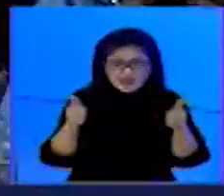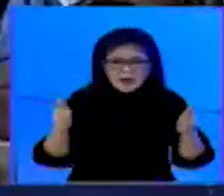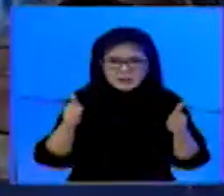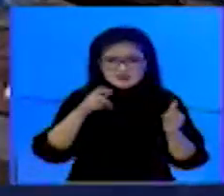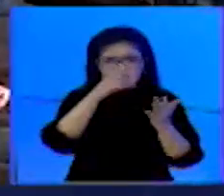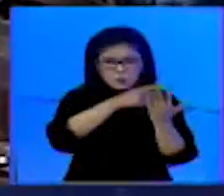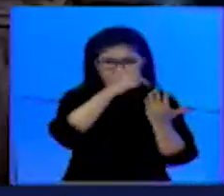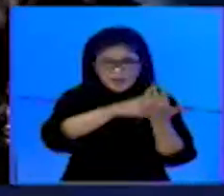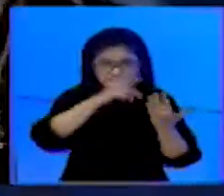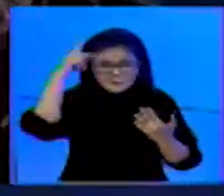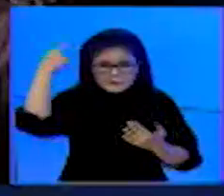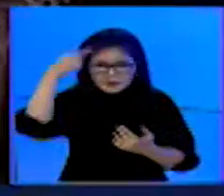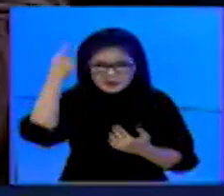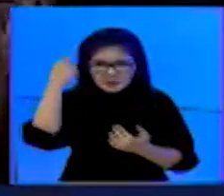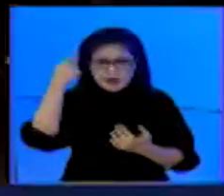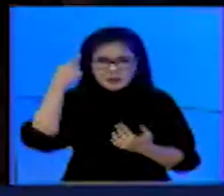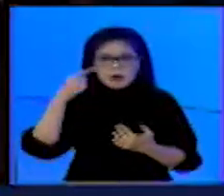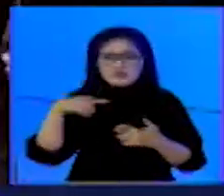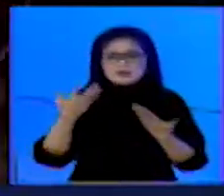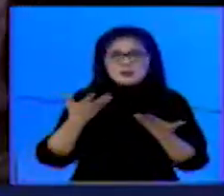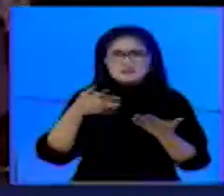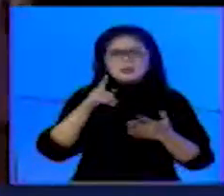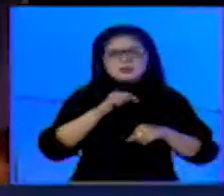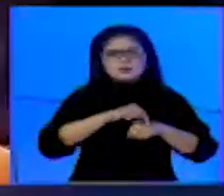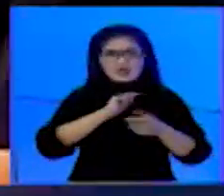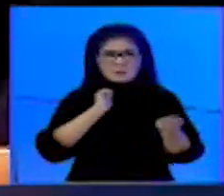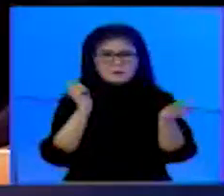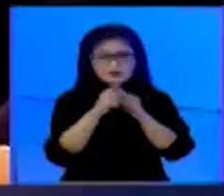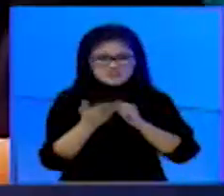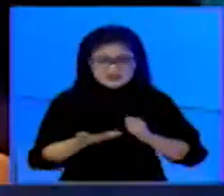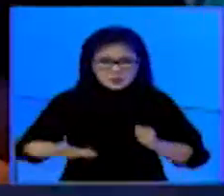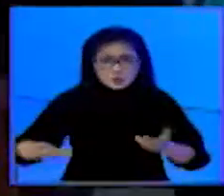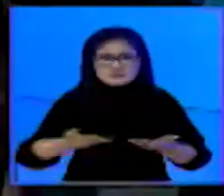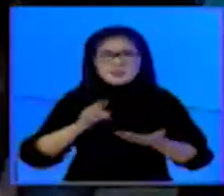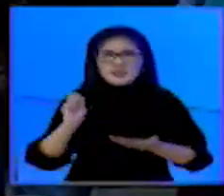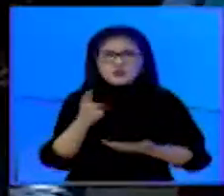pemerintah dalam rangka menuju New Normal Jakarta. Dari